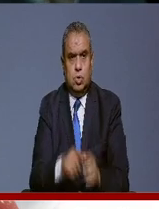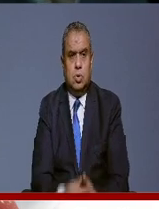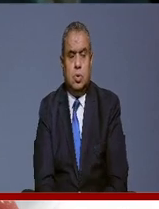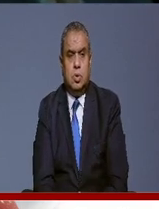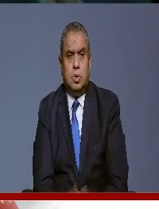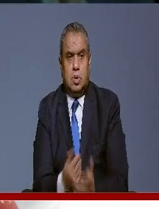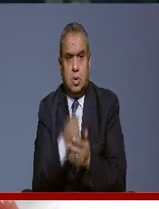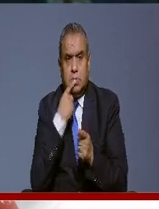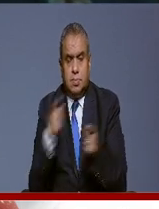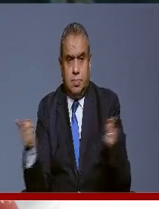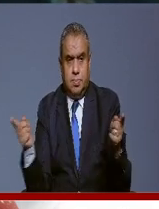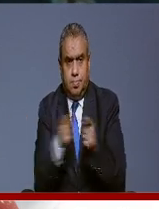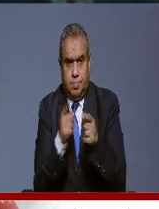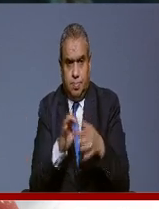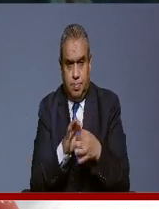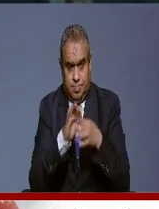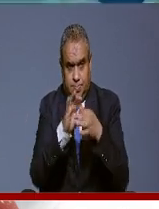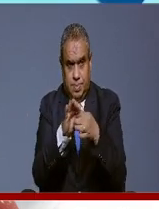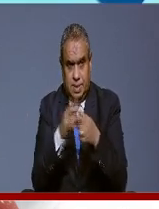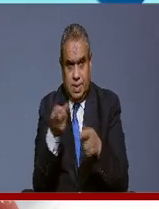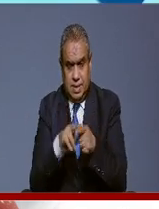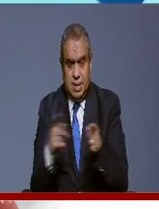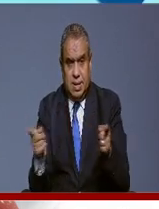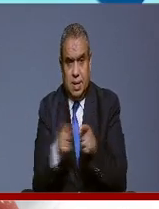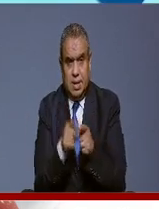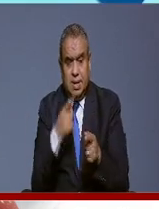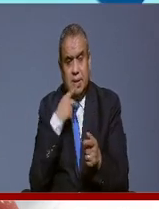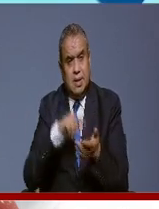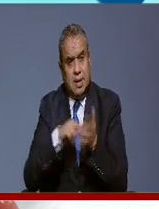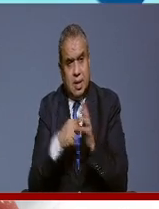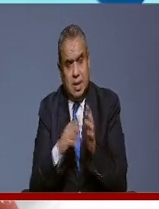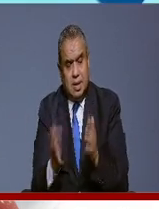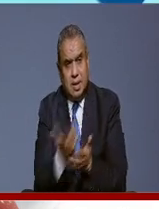وبرضو زي ما قلت لحضرتك احنا بنستخدم يمكن